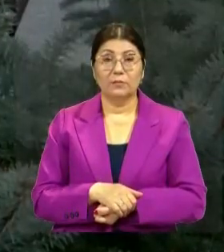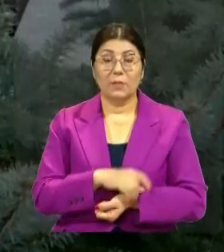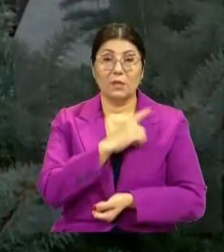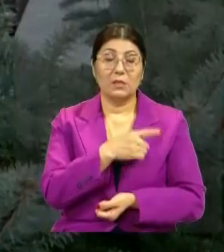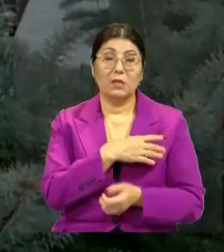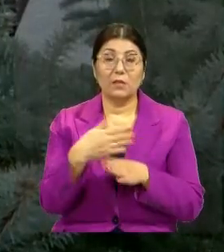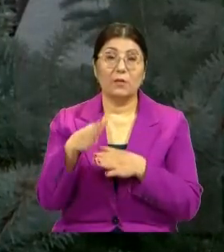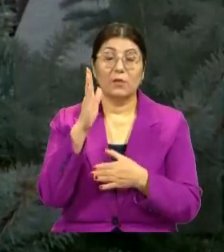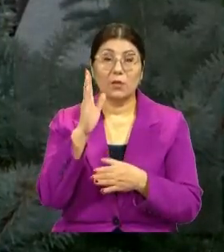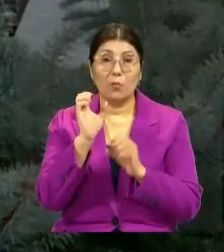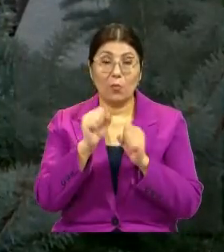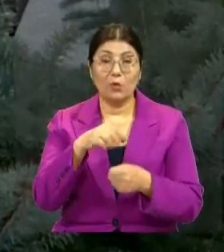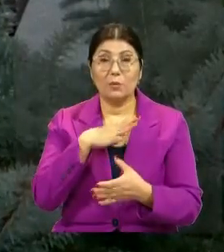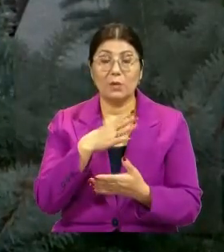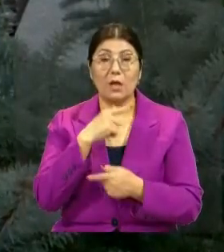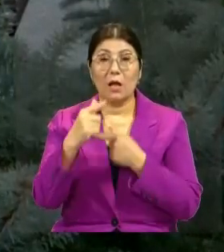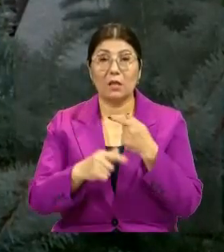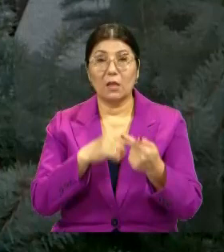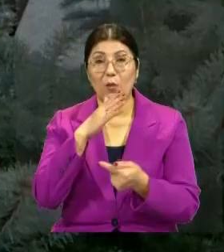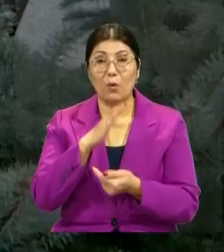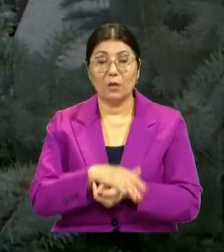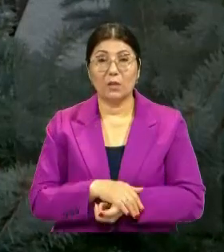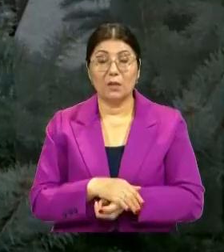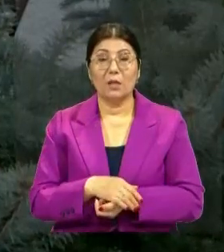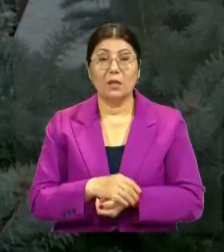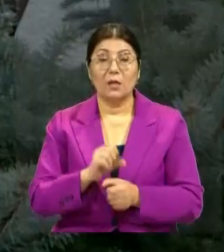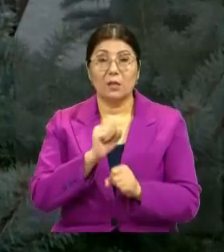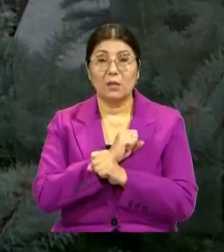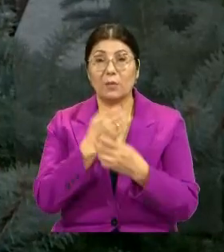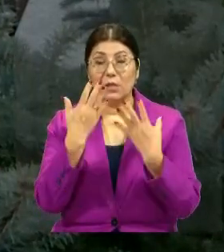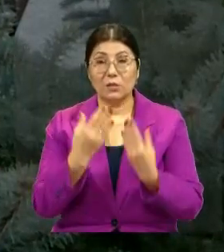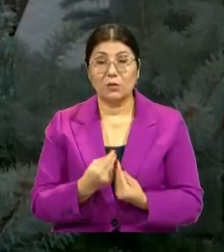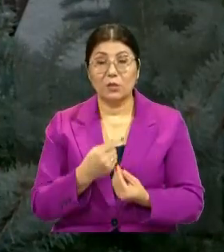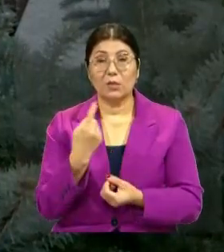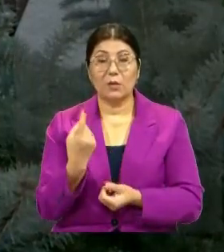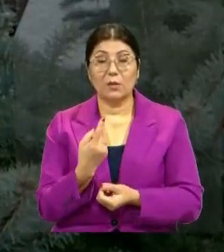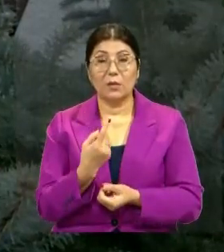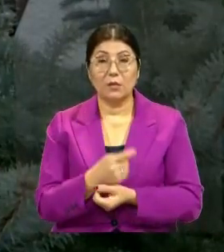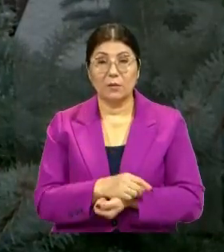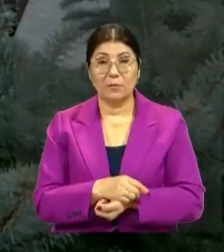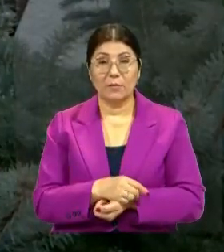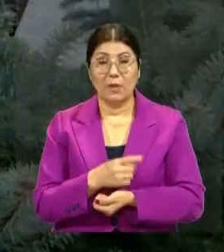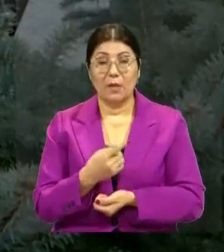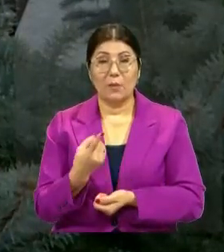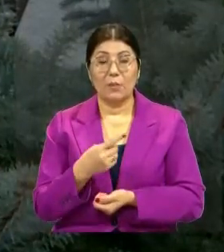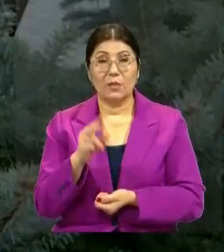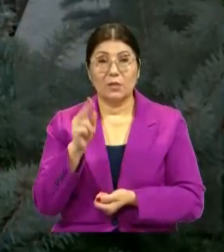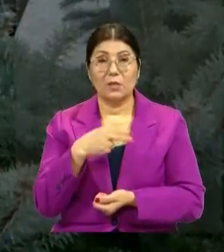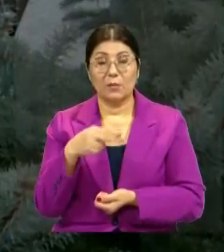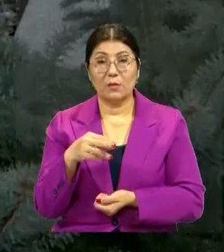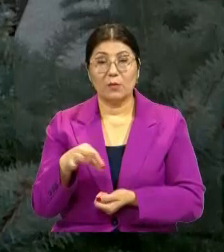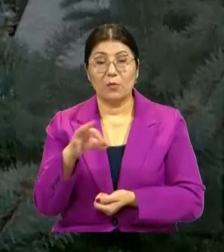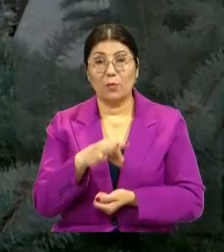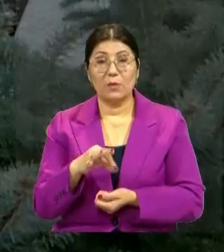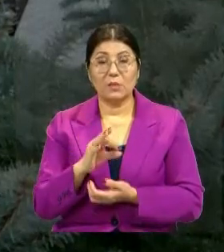облысы бойынша осы алдағы демалыс күндері бірінші желтоқсанда, облысын